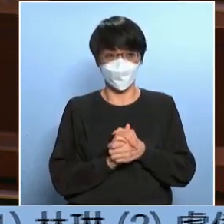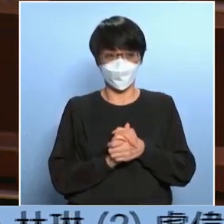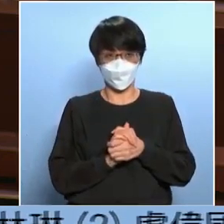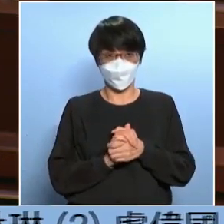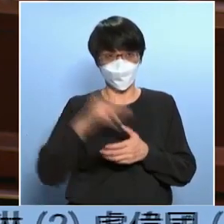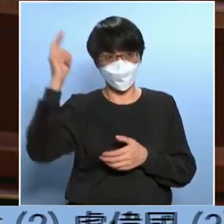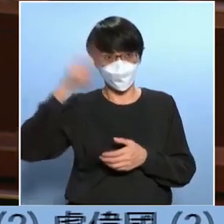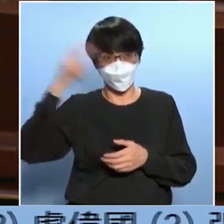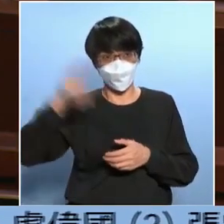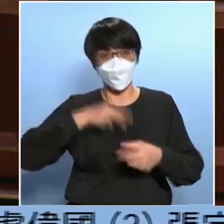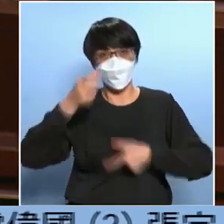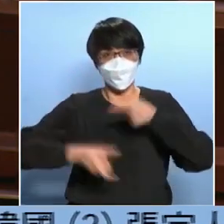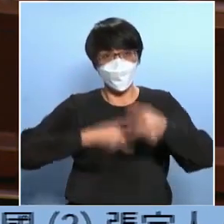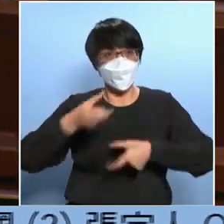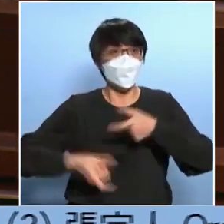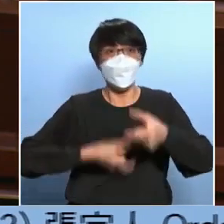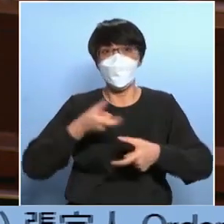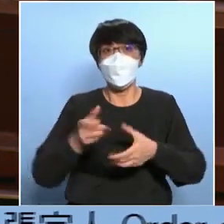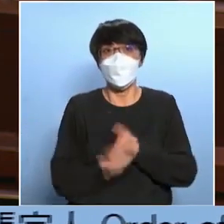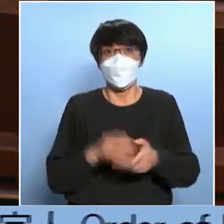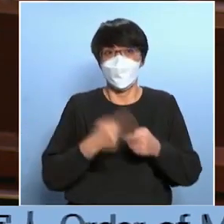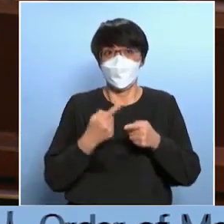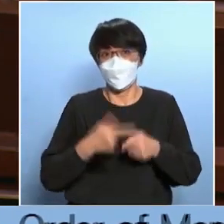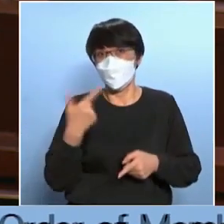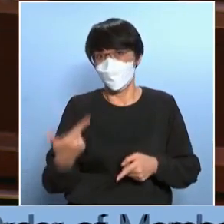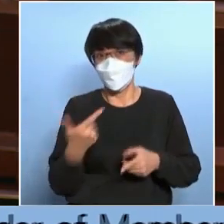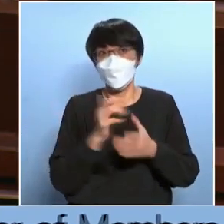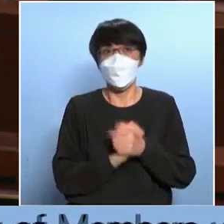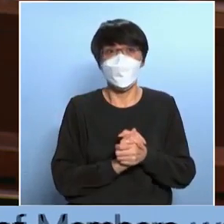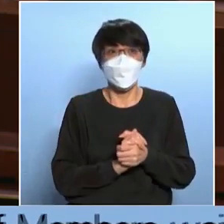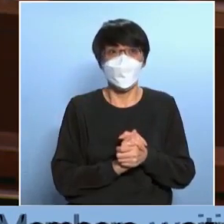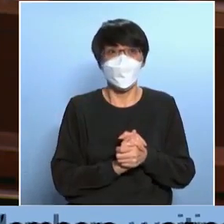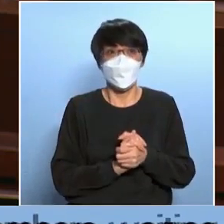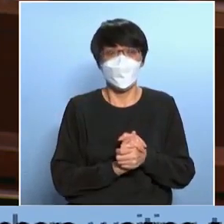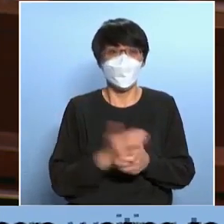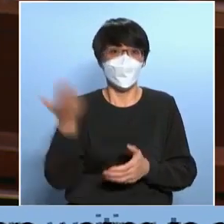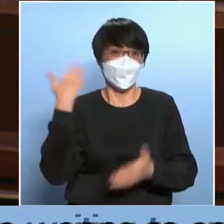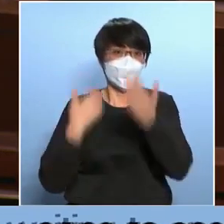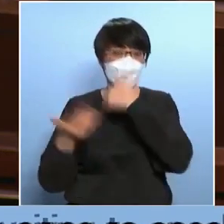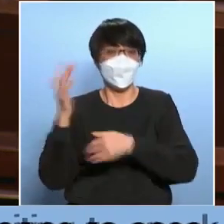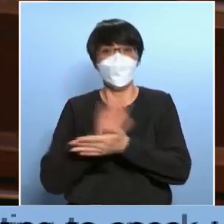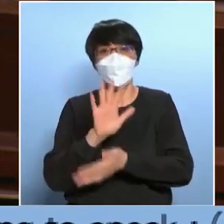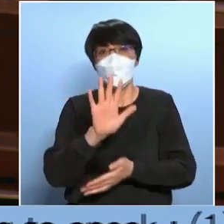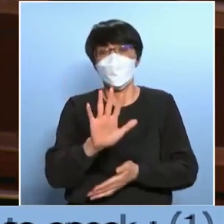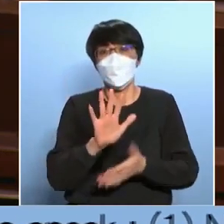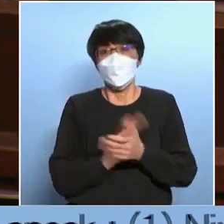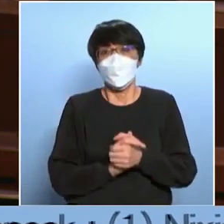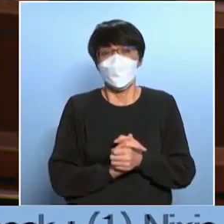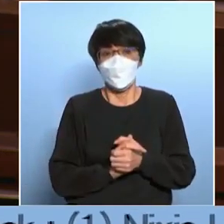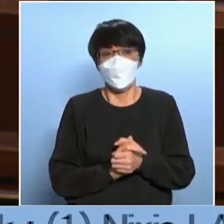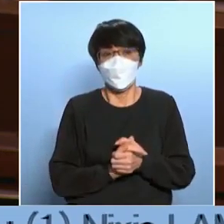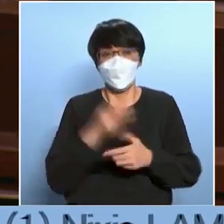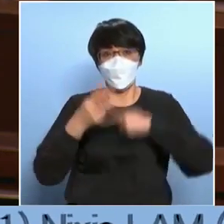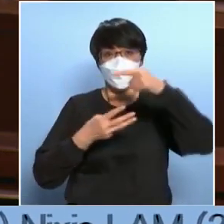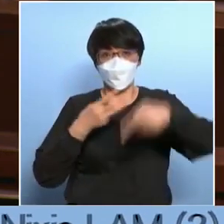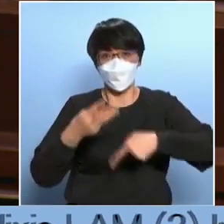個經常性開支已經係非常之大，我哋係過去嗰5年咧係三大嘅